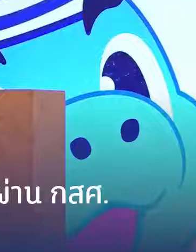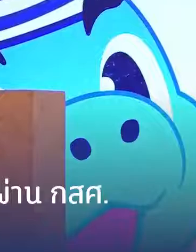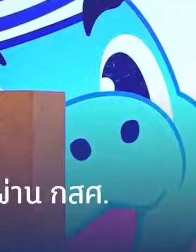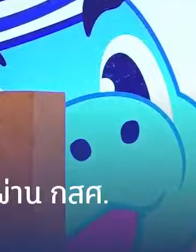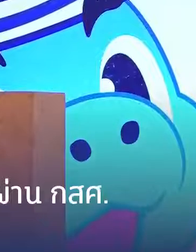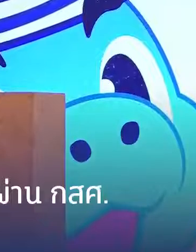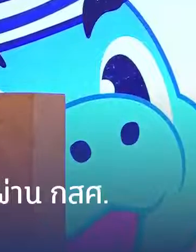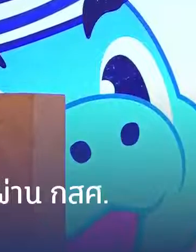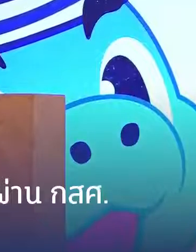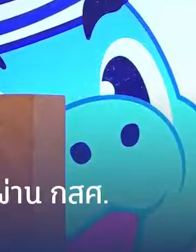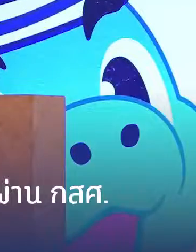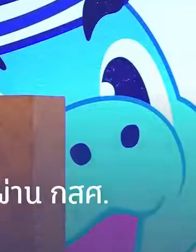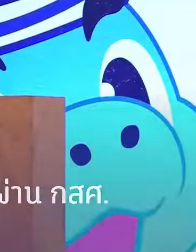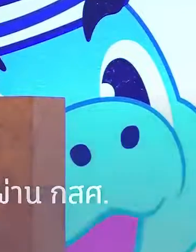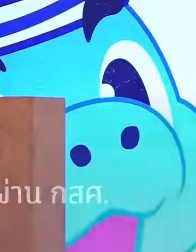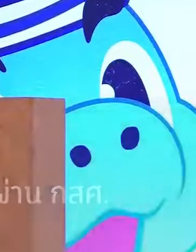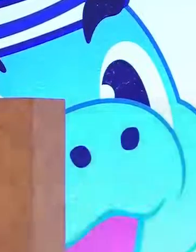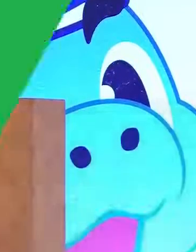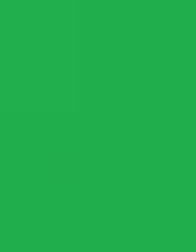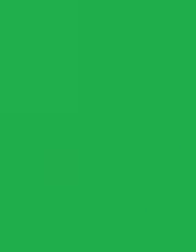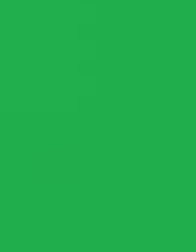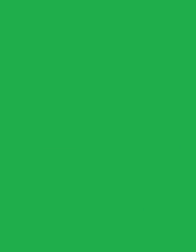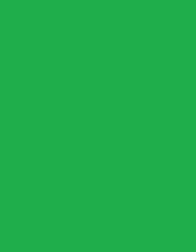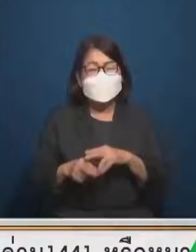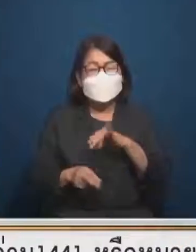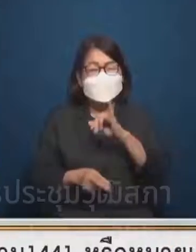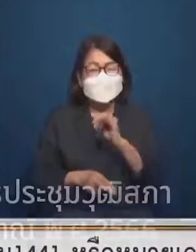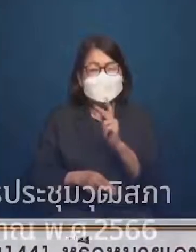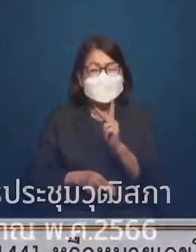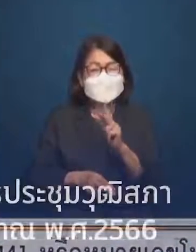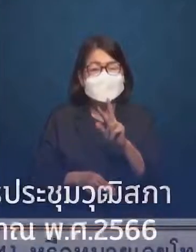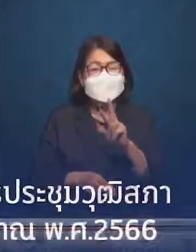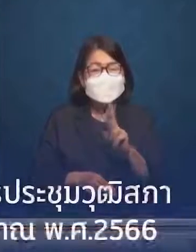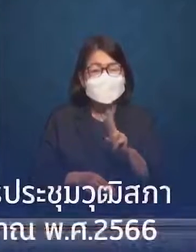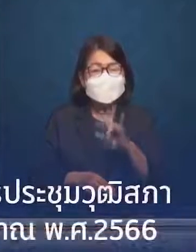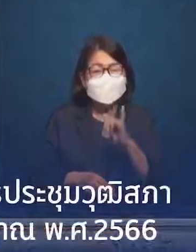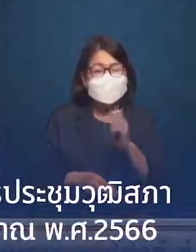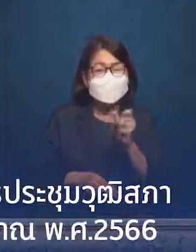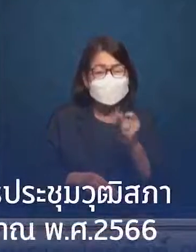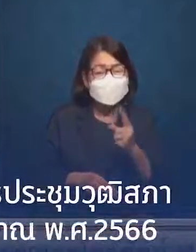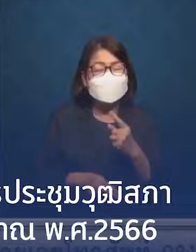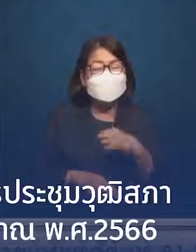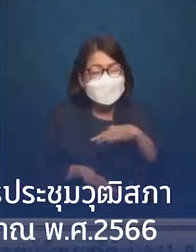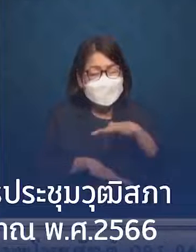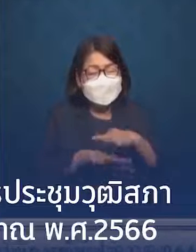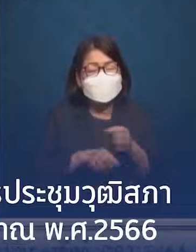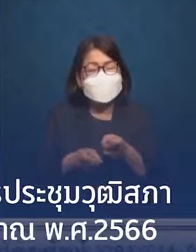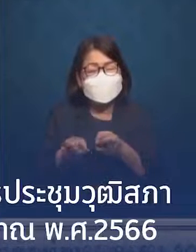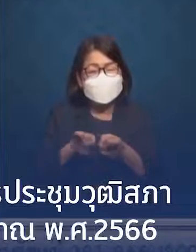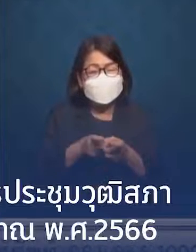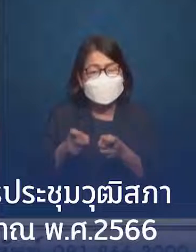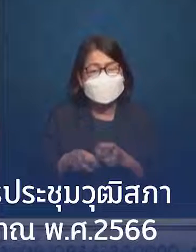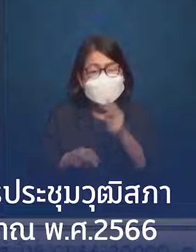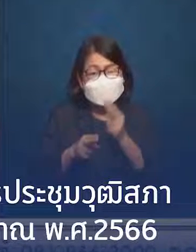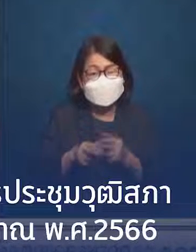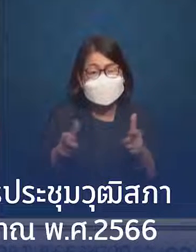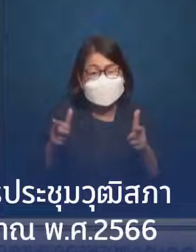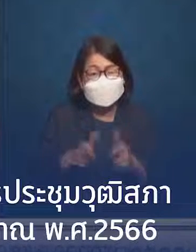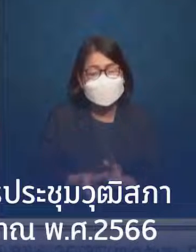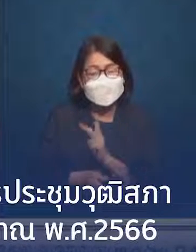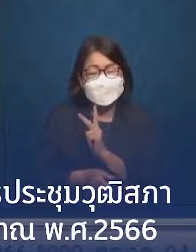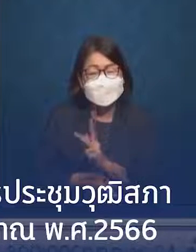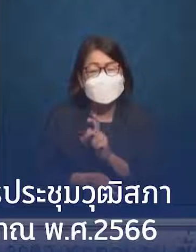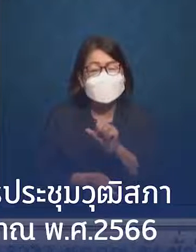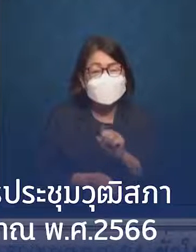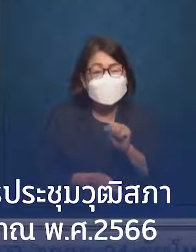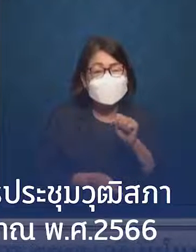มหาชนเข้าร่วมณทำเนียบรัฐบาลดร.ไกรยศ ภัทราวาทพร้อมคณะผู้บริหารกสศ.เข้าชี้แจง